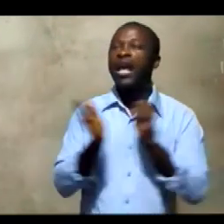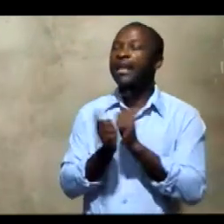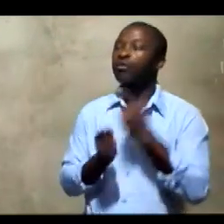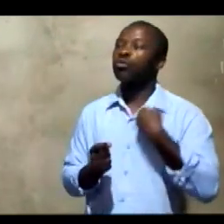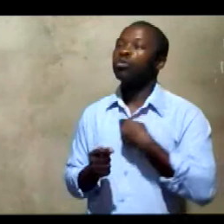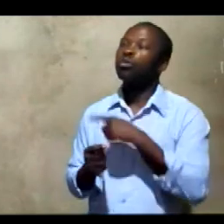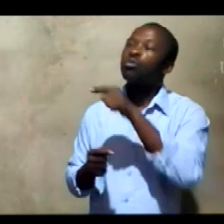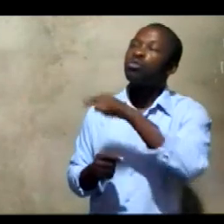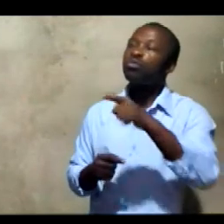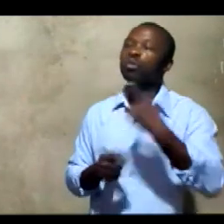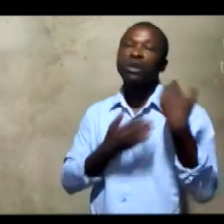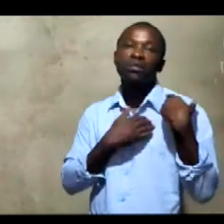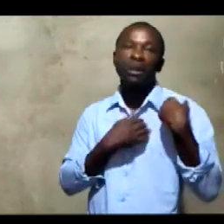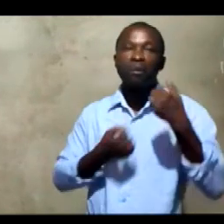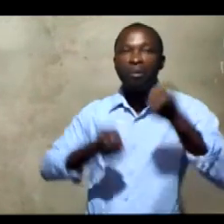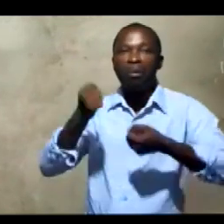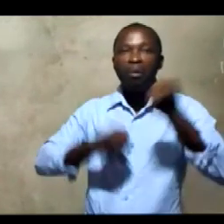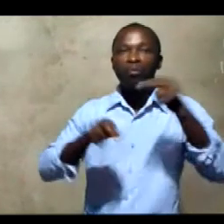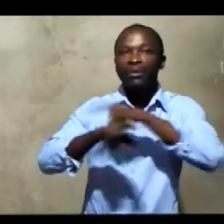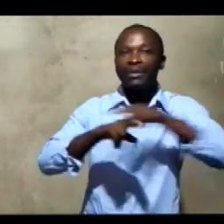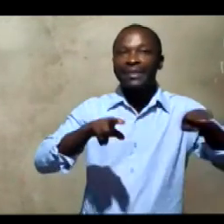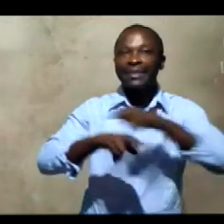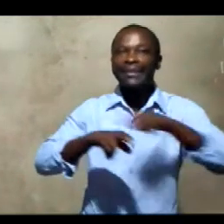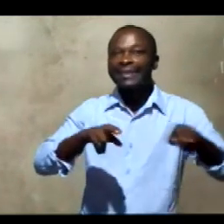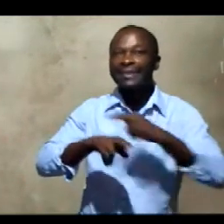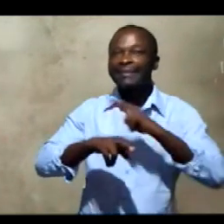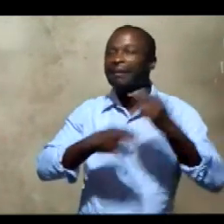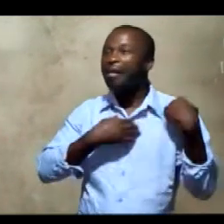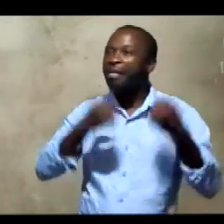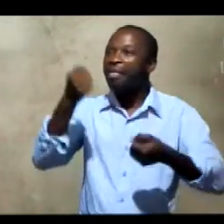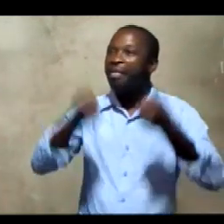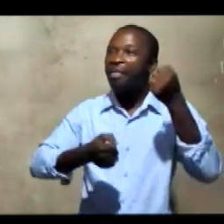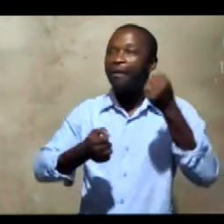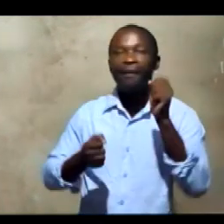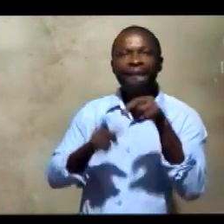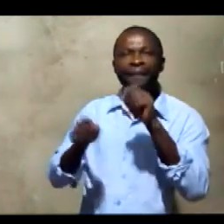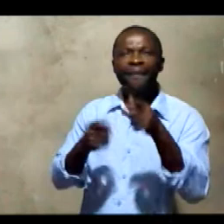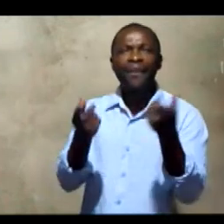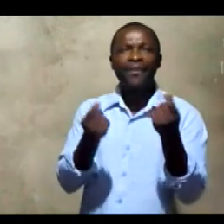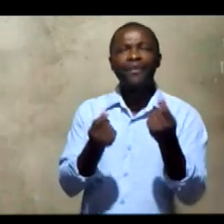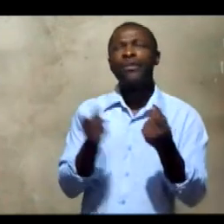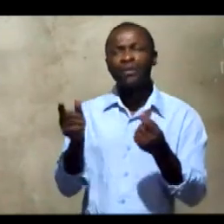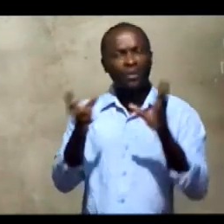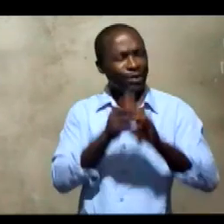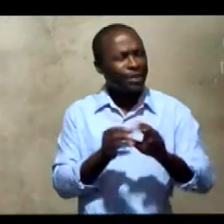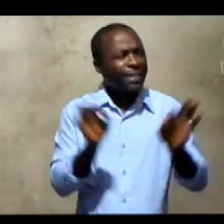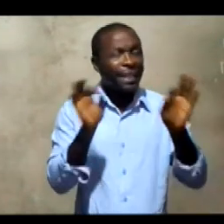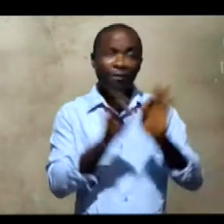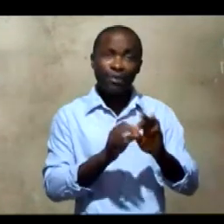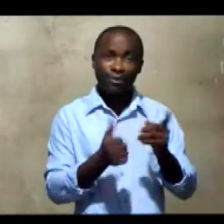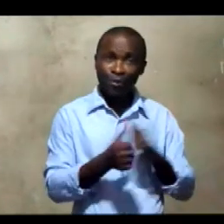avaient facilité les opérations de la révolution, à savoir le manque d'emploi, la réhabilitation du chemin de